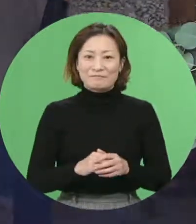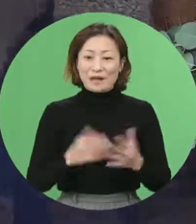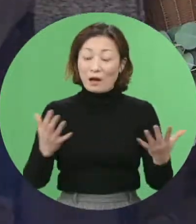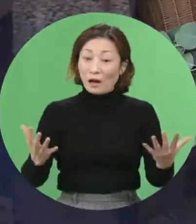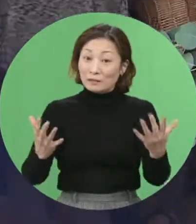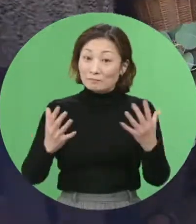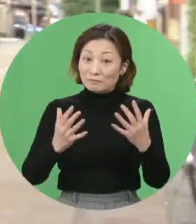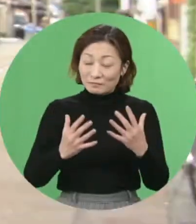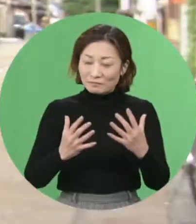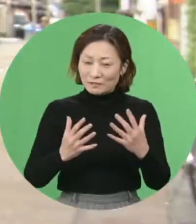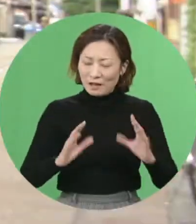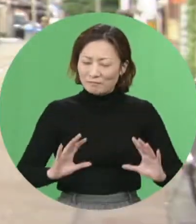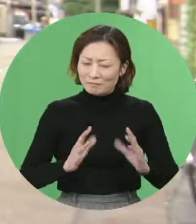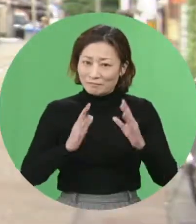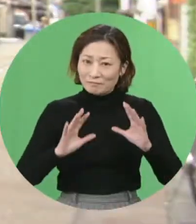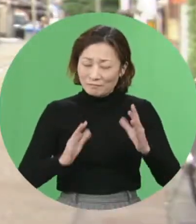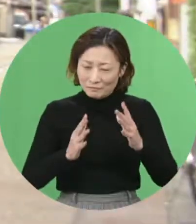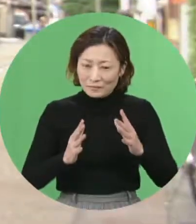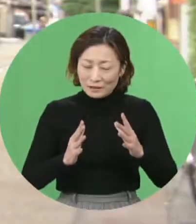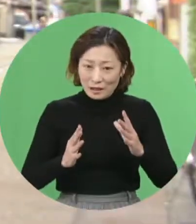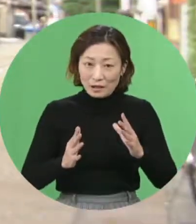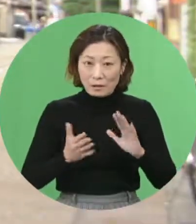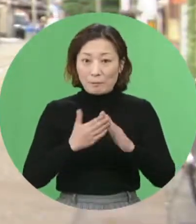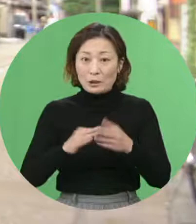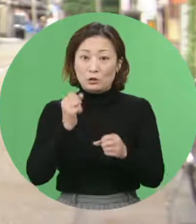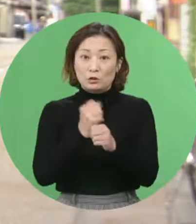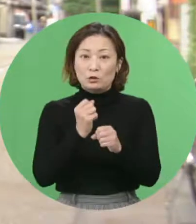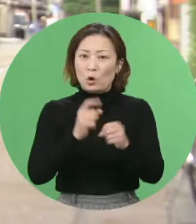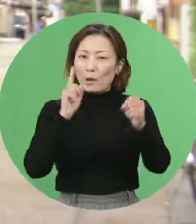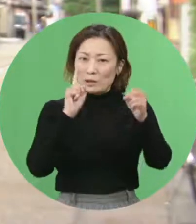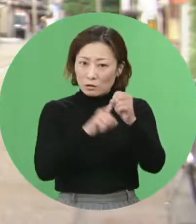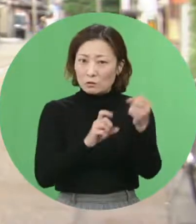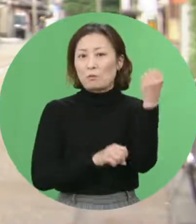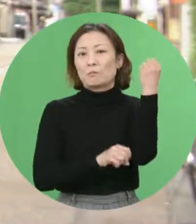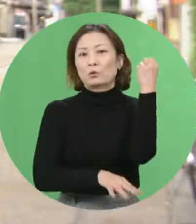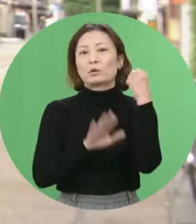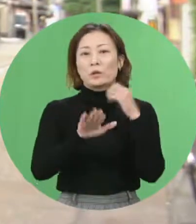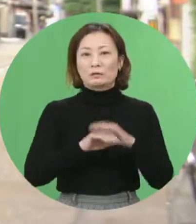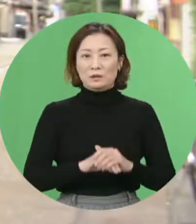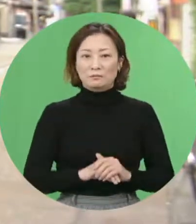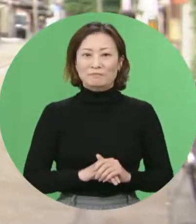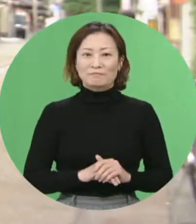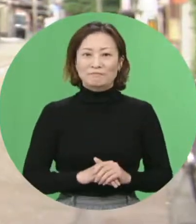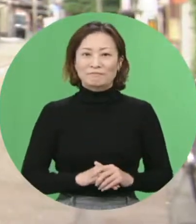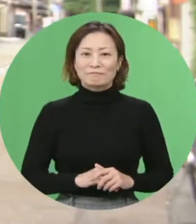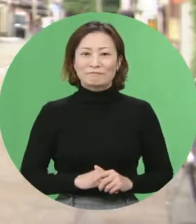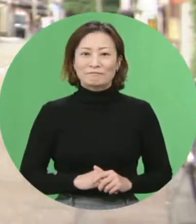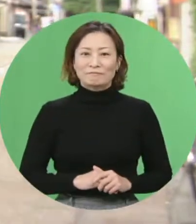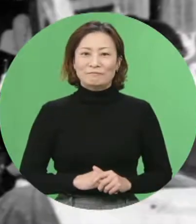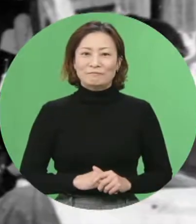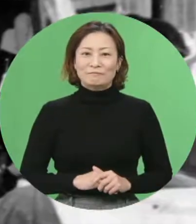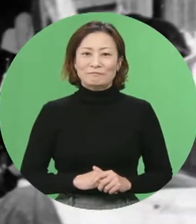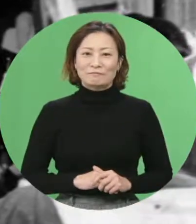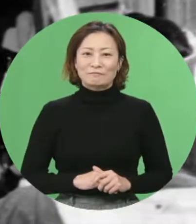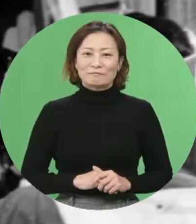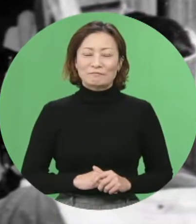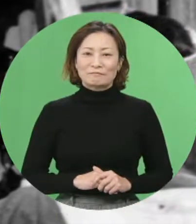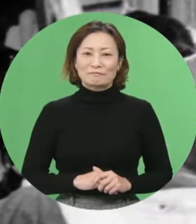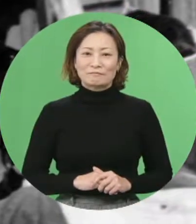集まってきて活気のある町づくりを目指そうということが根本的にはあると思うんですけれどもね。